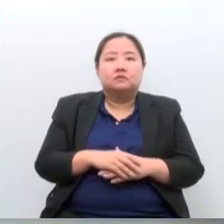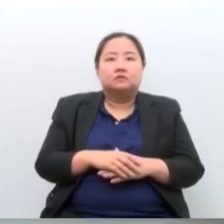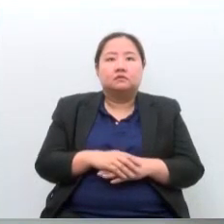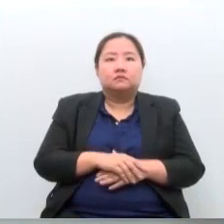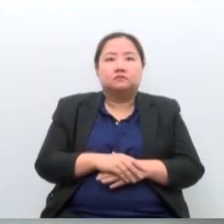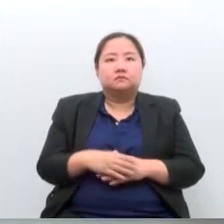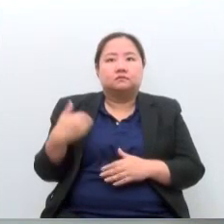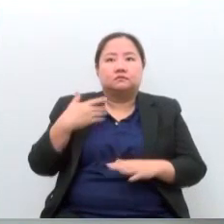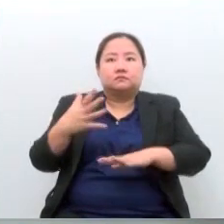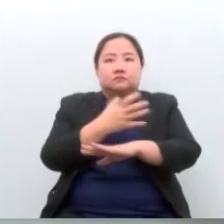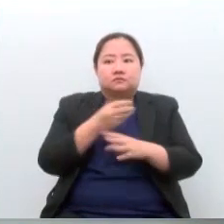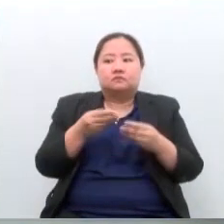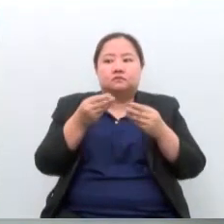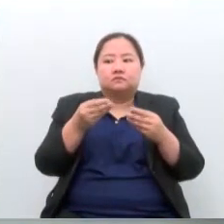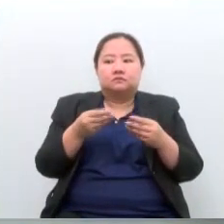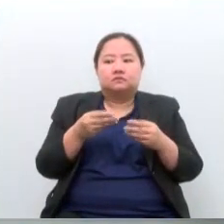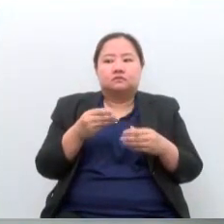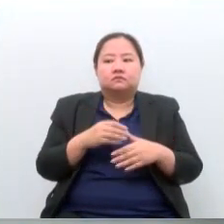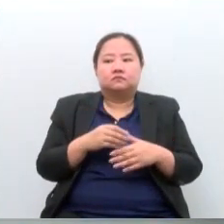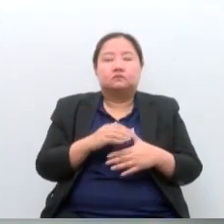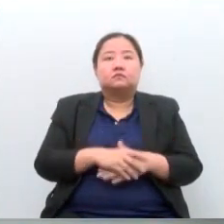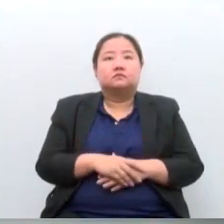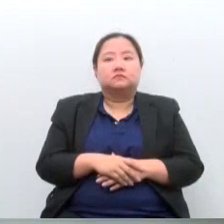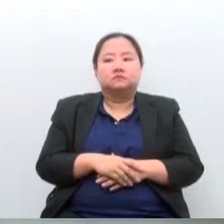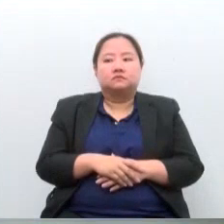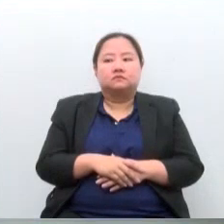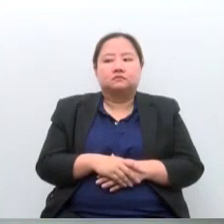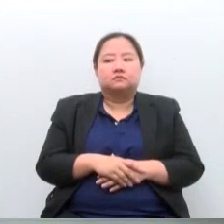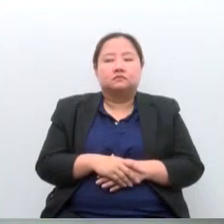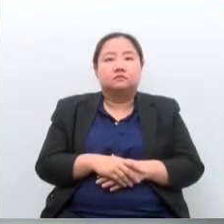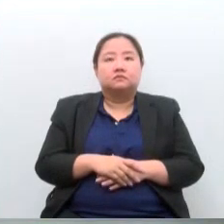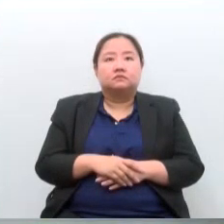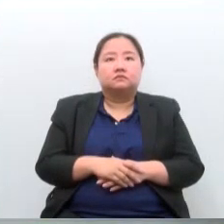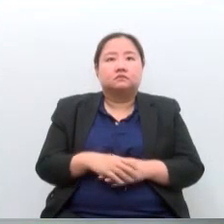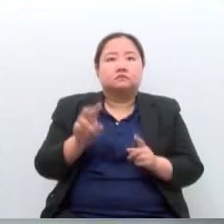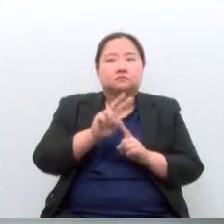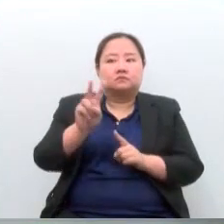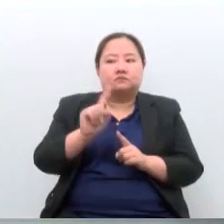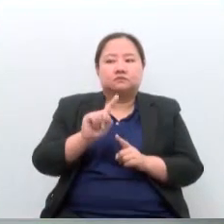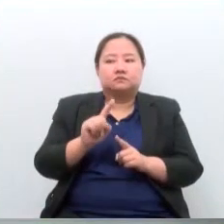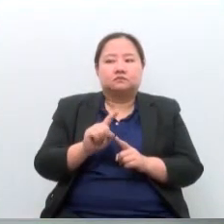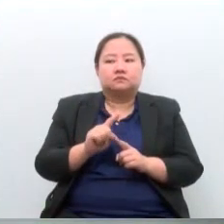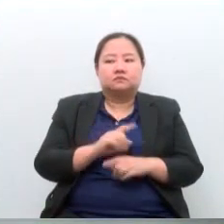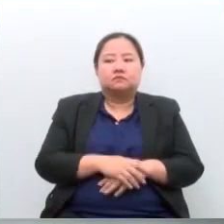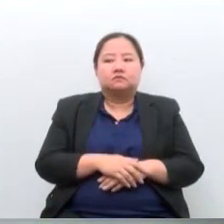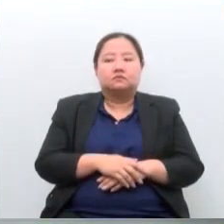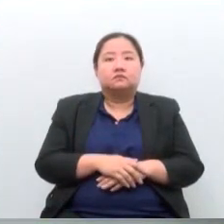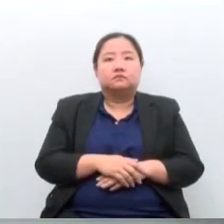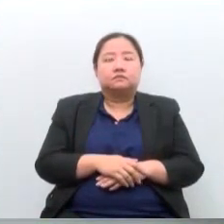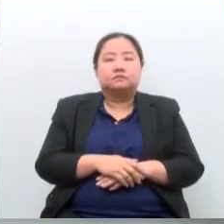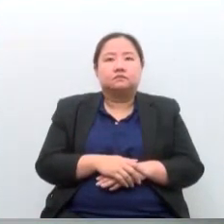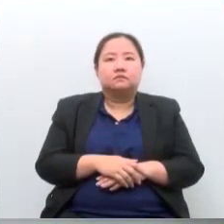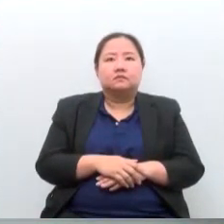ได้มอบอำนาจให้เขตพื้นที่นะครับจัดการแทนนะครับกรณีที่ 2กรณีสพทได้ดำเนินการจัด